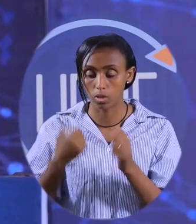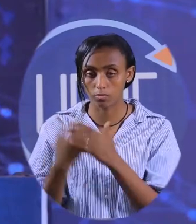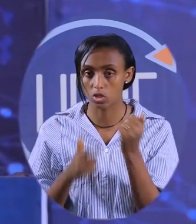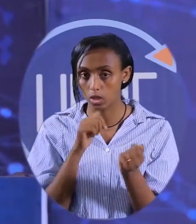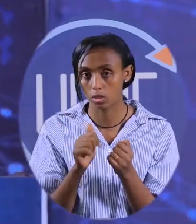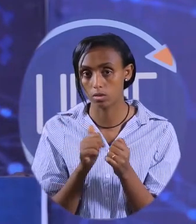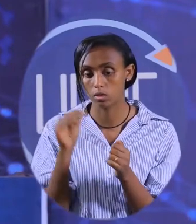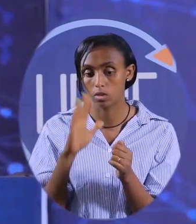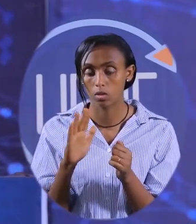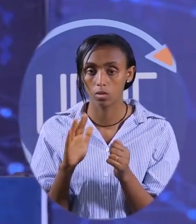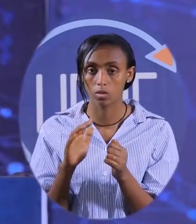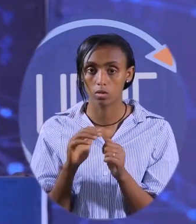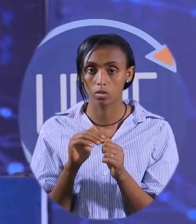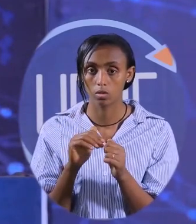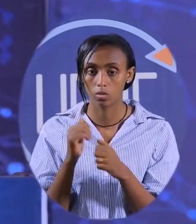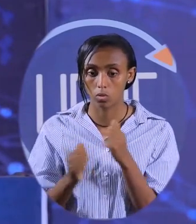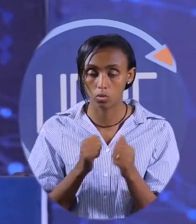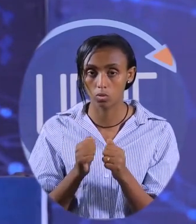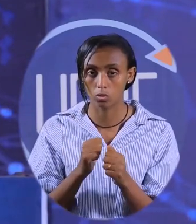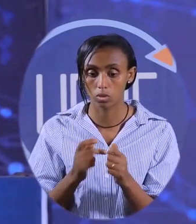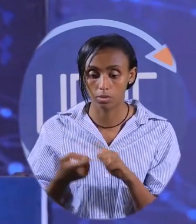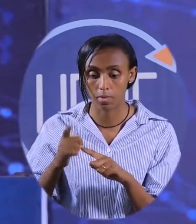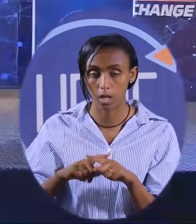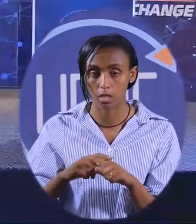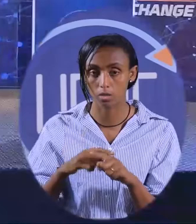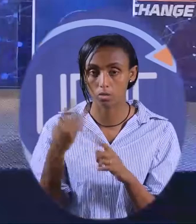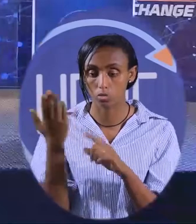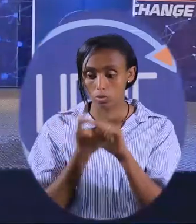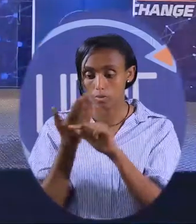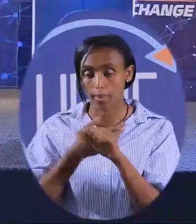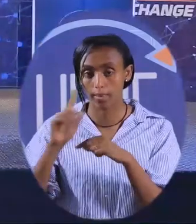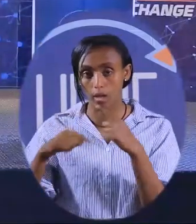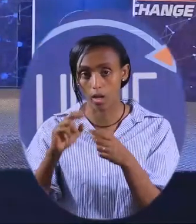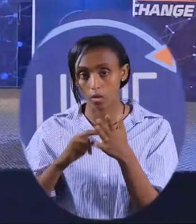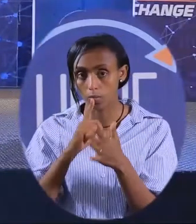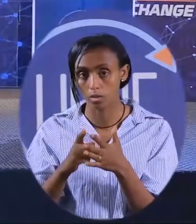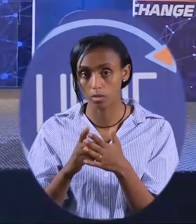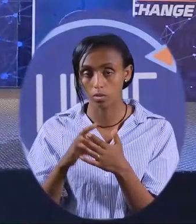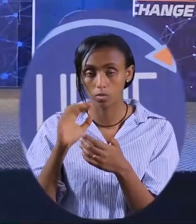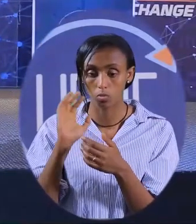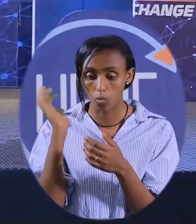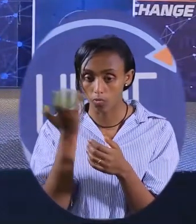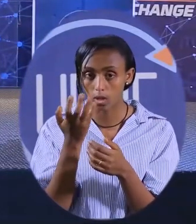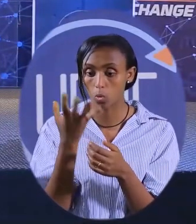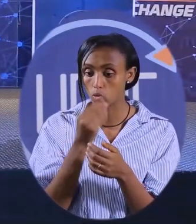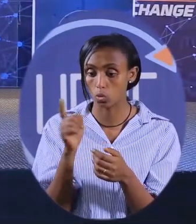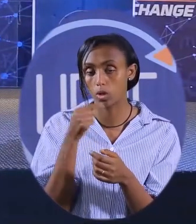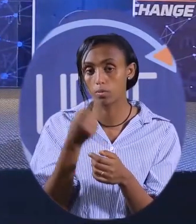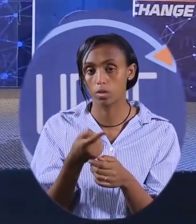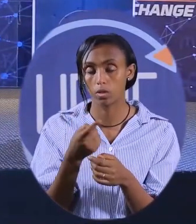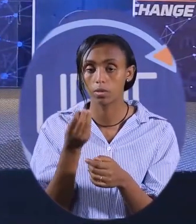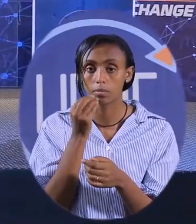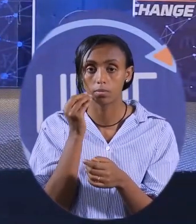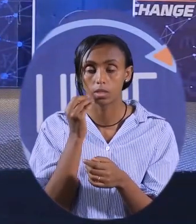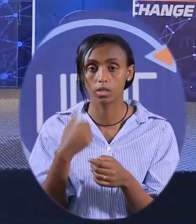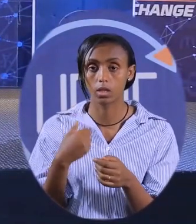አሁን ሰው ሮጦ ሲመለስ ቁርጥ ቤት ሄዳ የተባለ ግንዛቤ ወፈረ አማረበት ነው ሰው የሚለው። እስካሁን ማዘር ድሮ